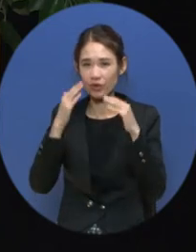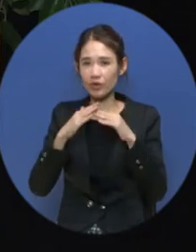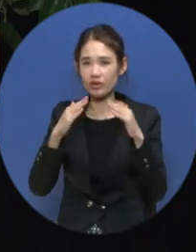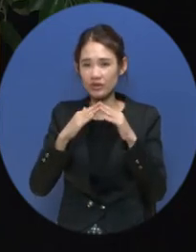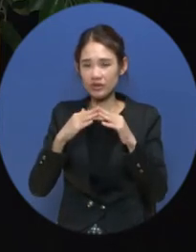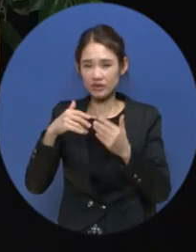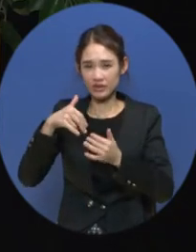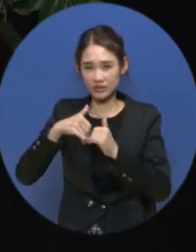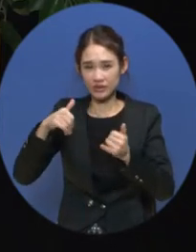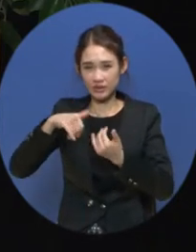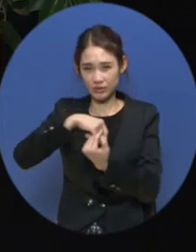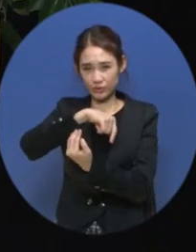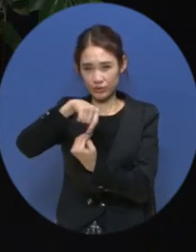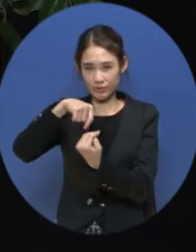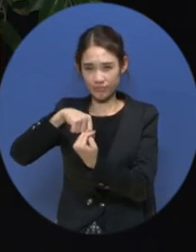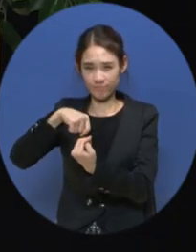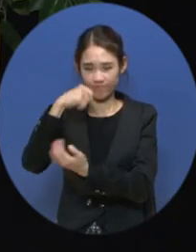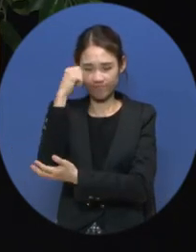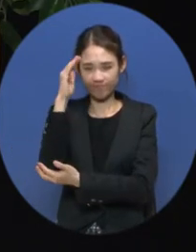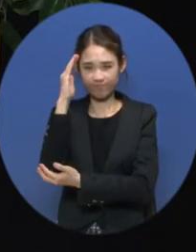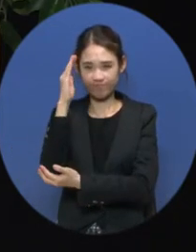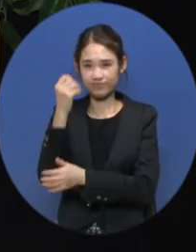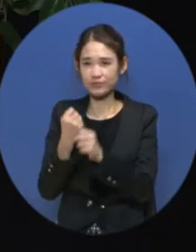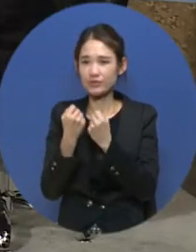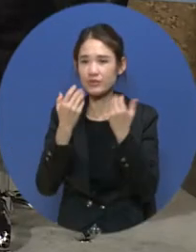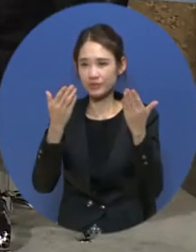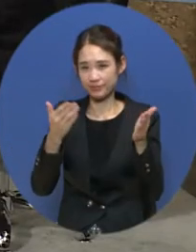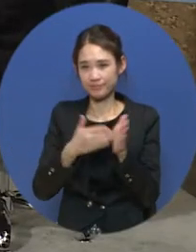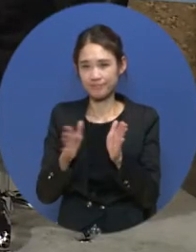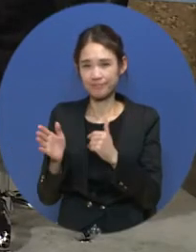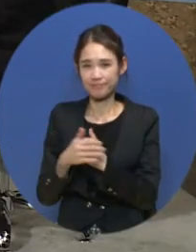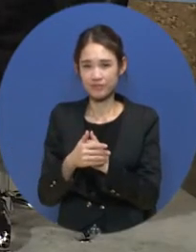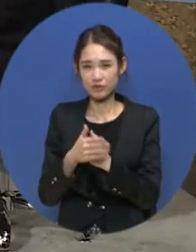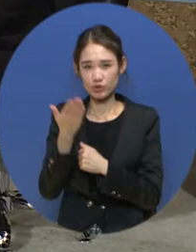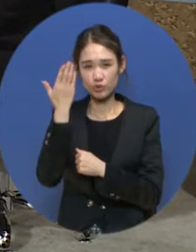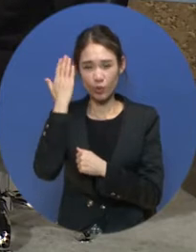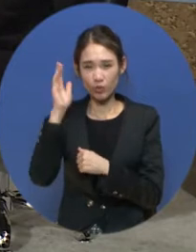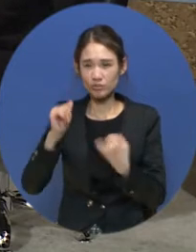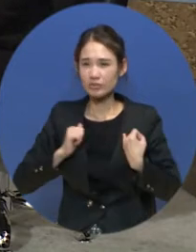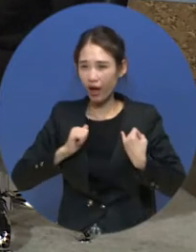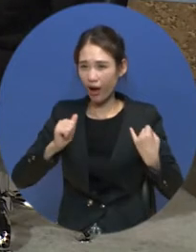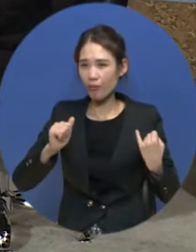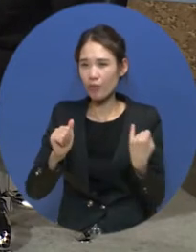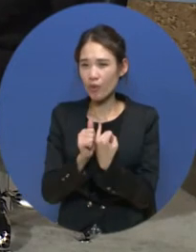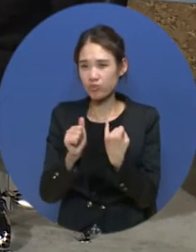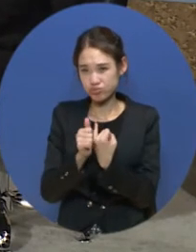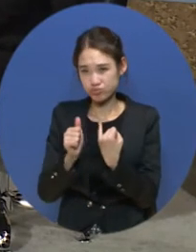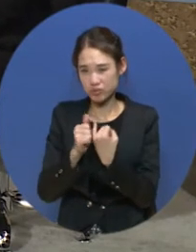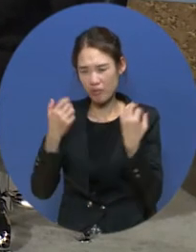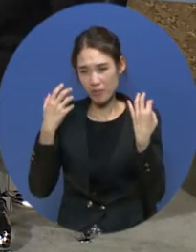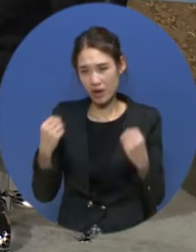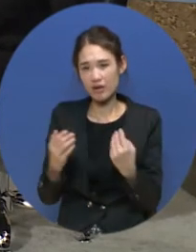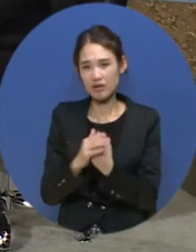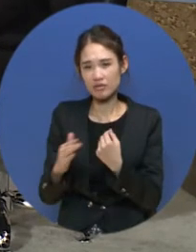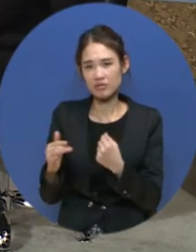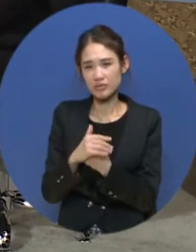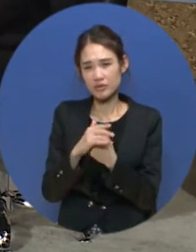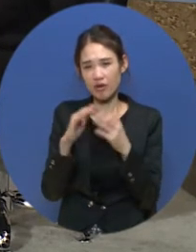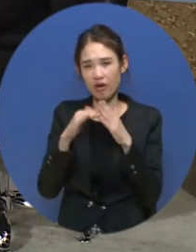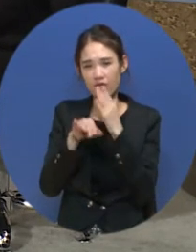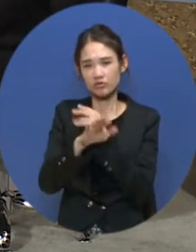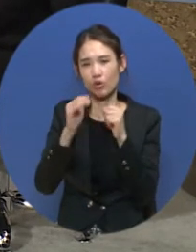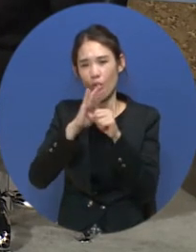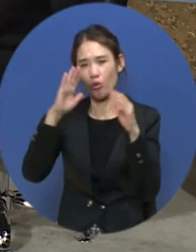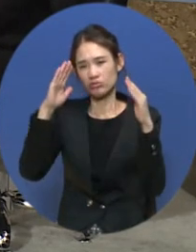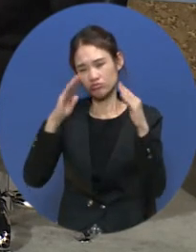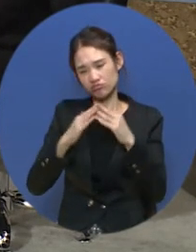사람 입장으로서는 그 얘기를 제가 좀 할 수 있을 것 같아요. 네, 네. 이제 요즘에는 또 맞벌이 부부도 많고 하다 네. 보니까 네. 이 가정 어린이집 같은